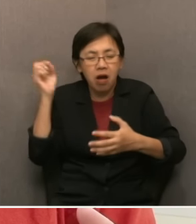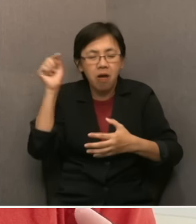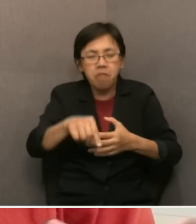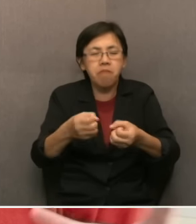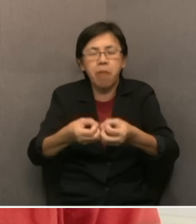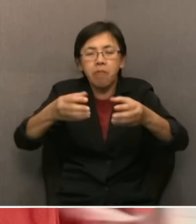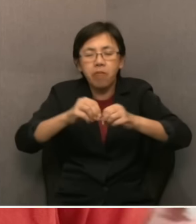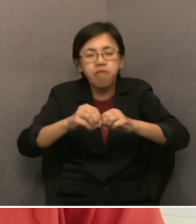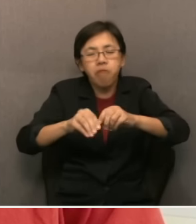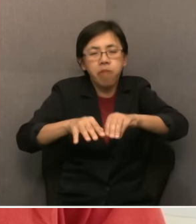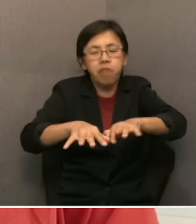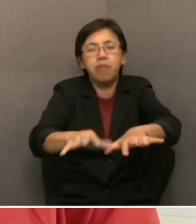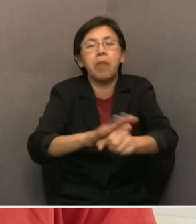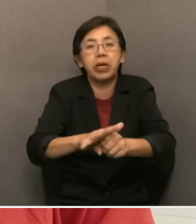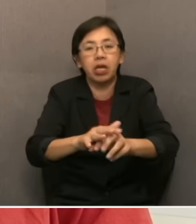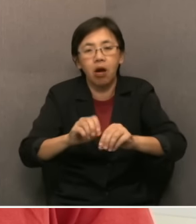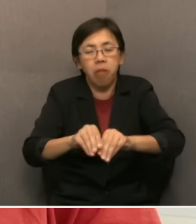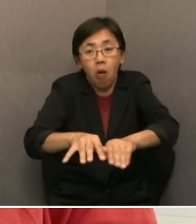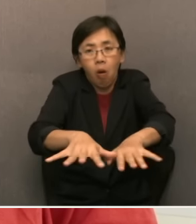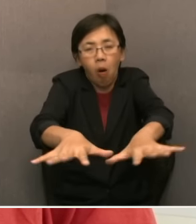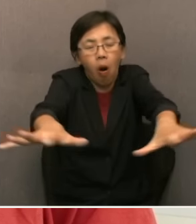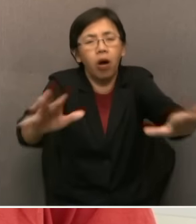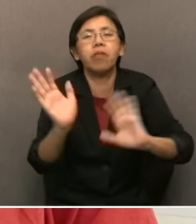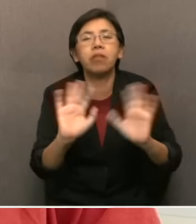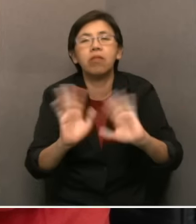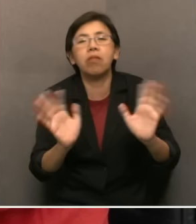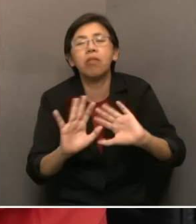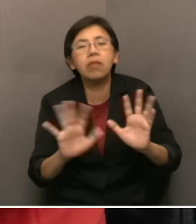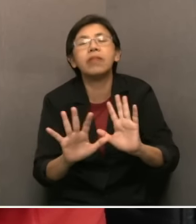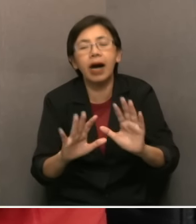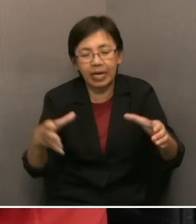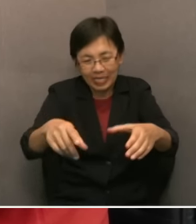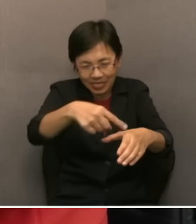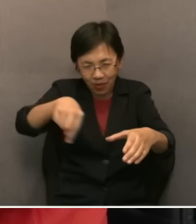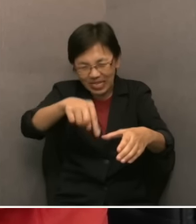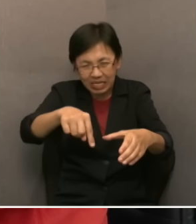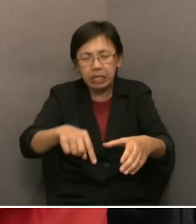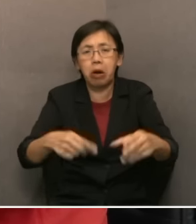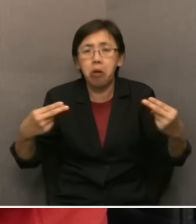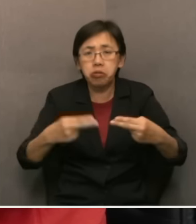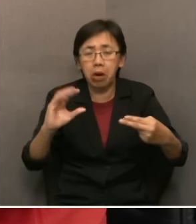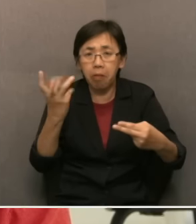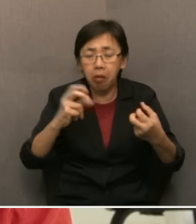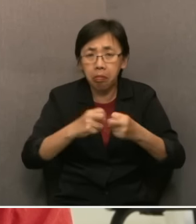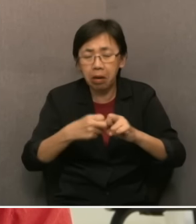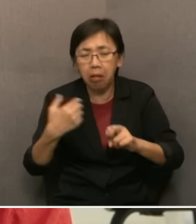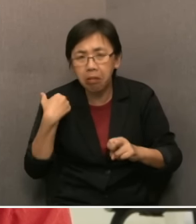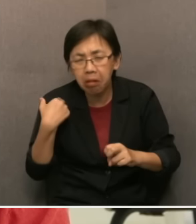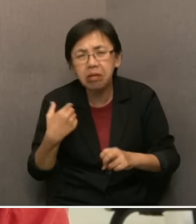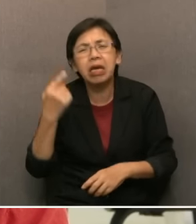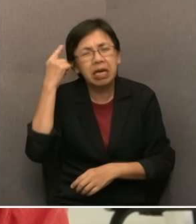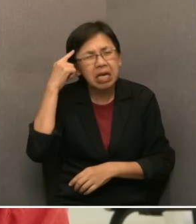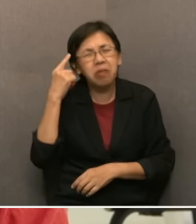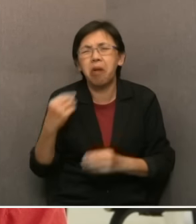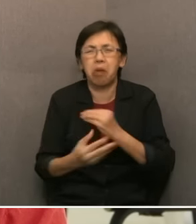กระจายเกินกว่าที่จะต้องแบบเอ่อกระทบในวงกว้างจนเกินไปว่ามันจะเกิดสงครามโลกมอะไรแบบเนะคะซึ่งจริงๆโอกาสเป็นไปได้